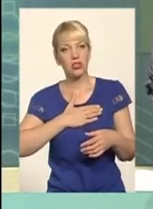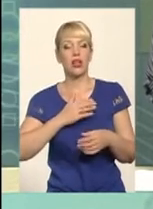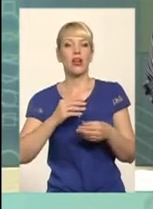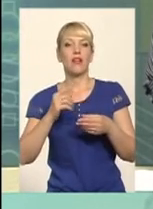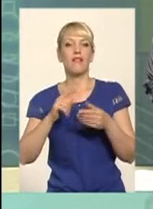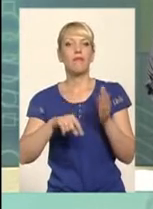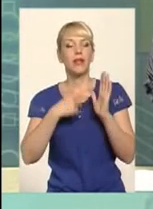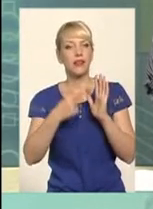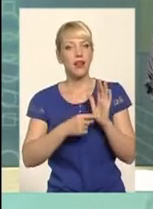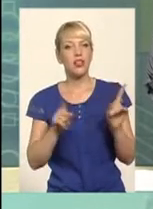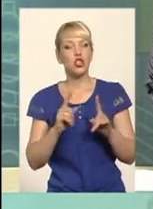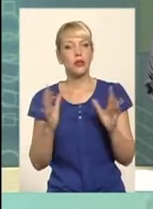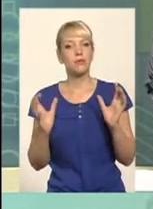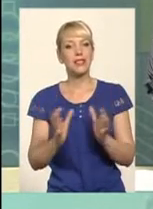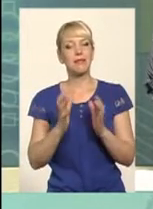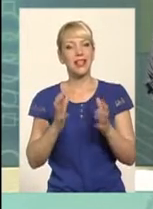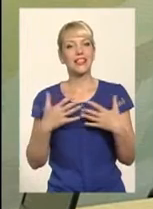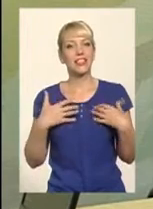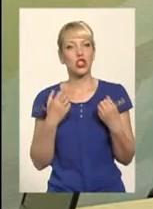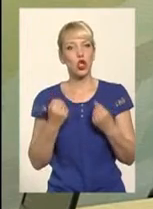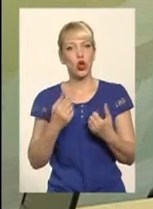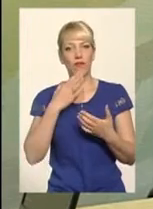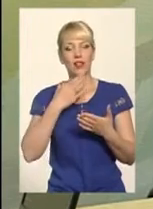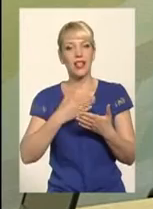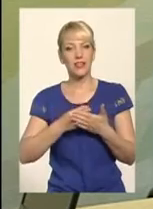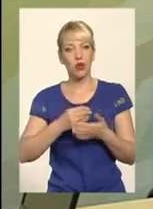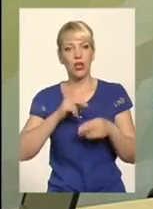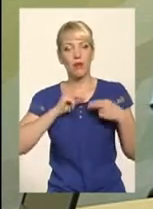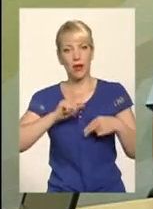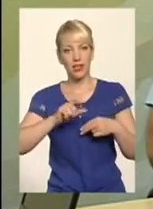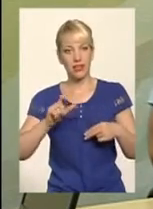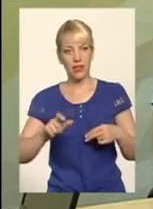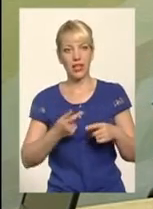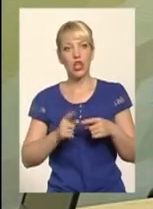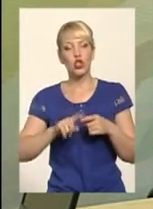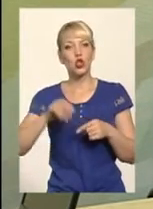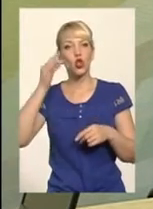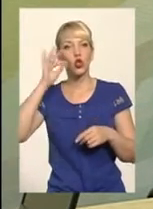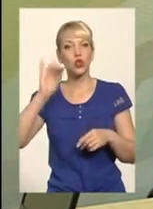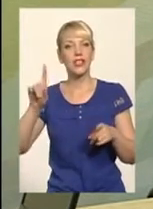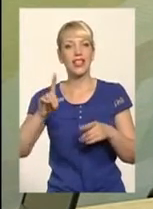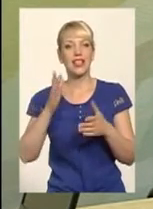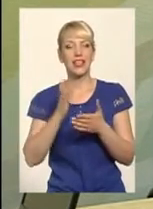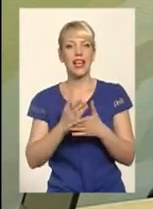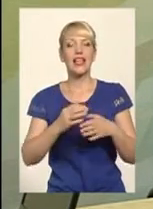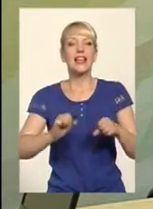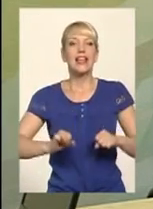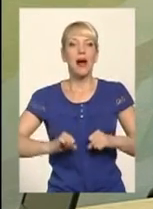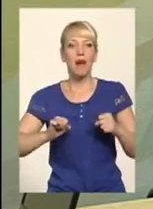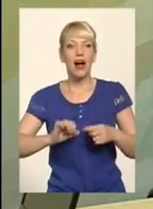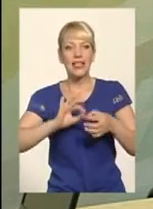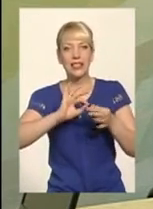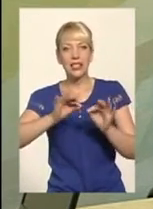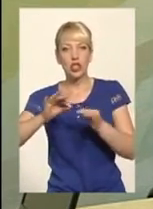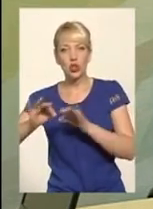і випустити безпечну, якісну продукцію. Тому ми, виходячи із того досвіду, який в нас є, намагаємося ще більш деталізувати і врахувати